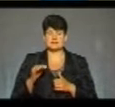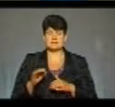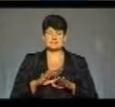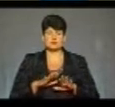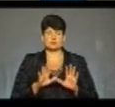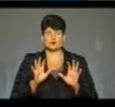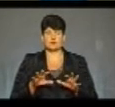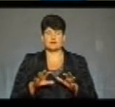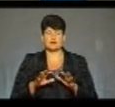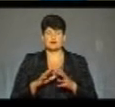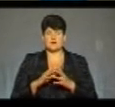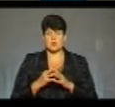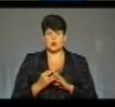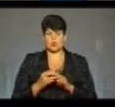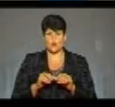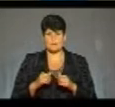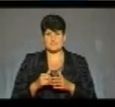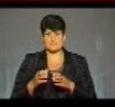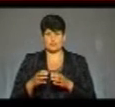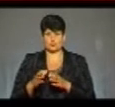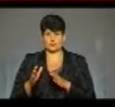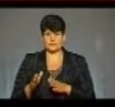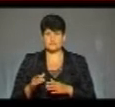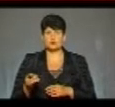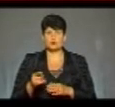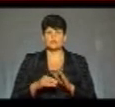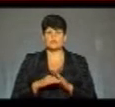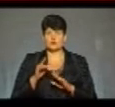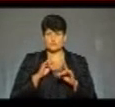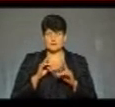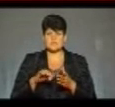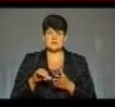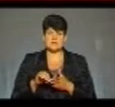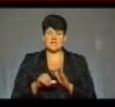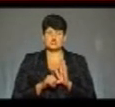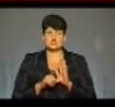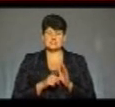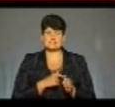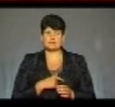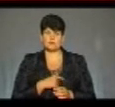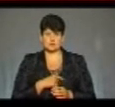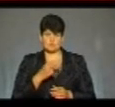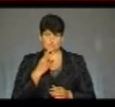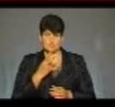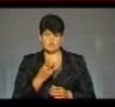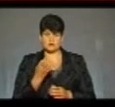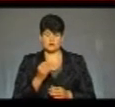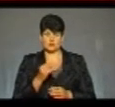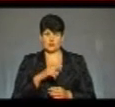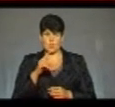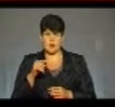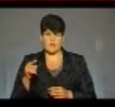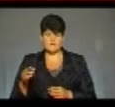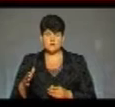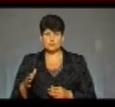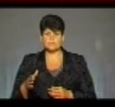голови аграрного комітету, наприклад. Тернопільщину у Верховній Раді представляє 6 депутатів. Попрошу показати ще одну графіку.